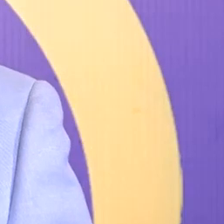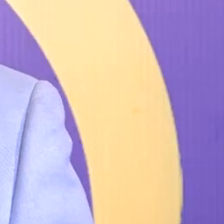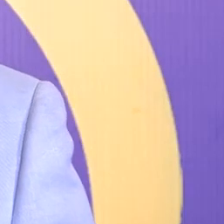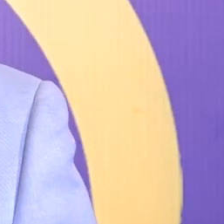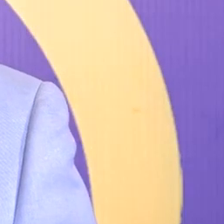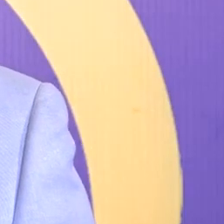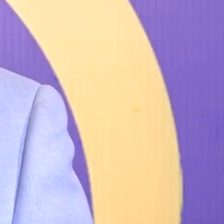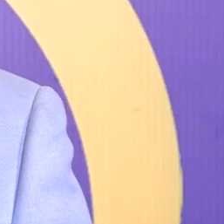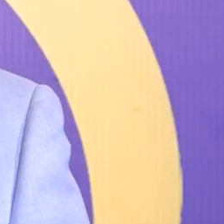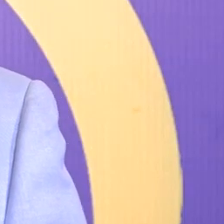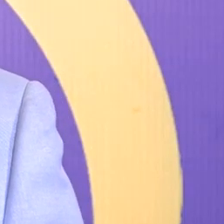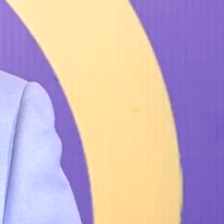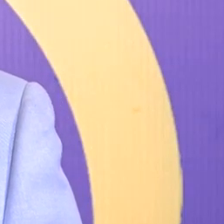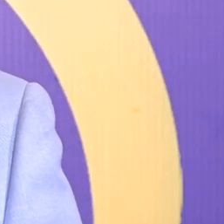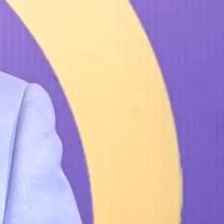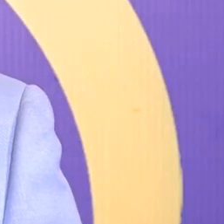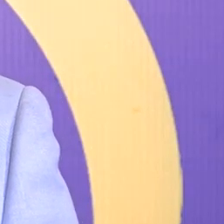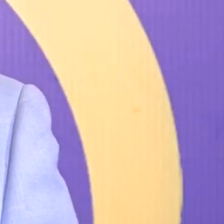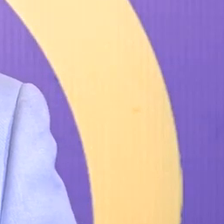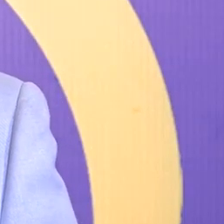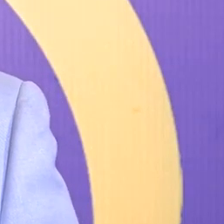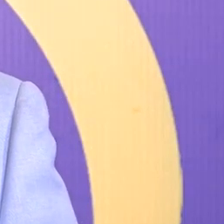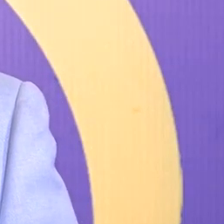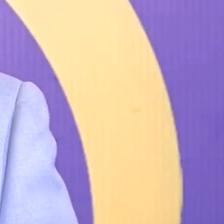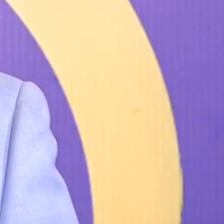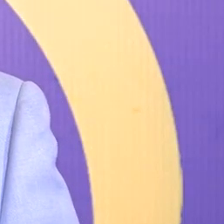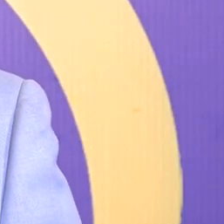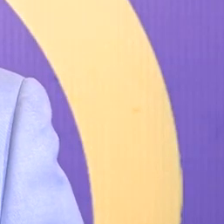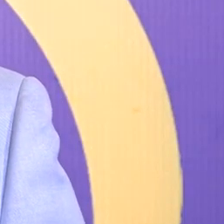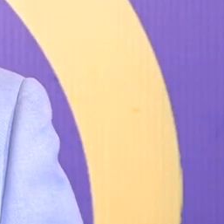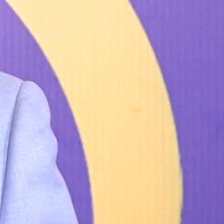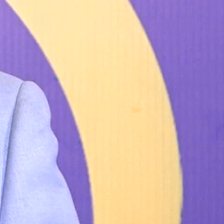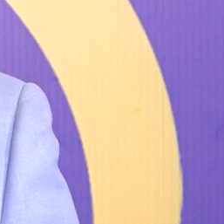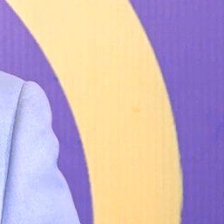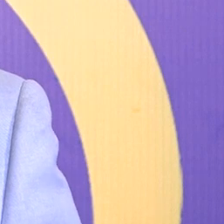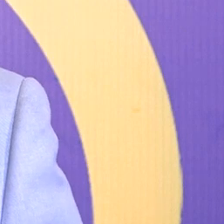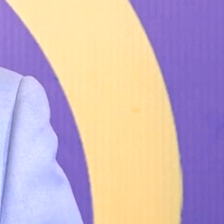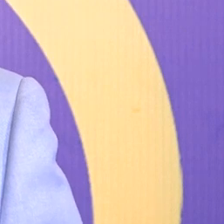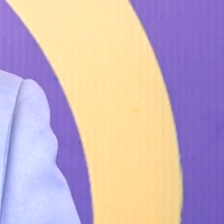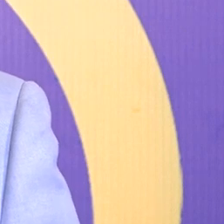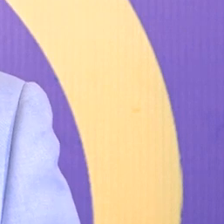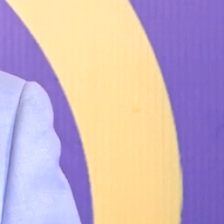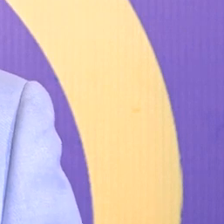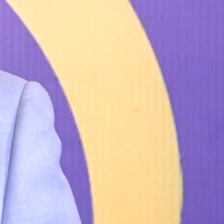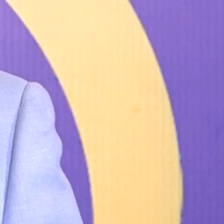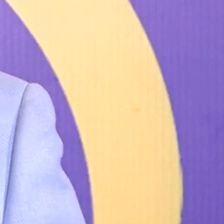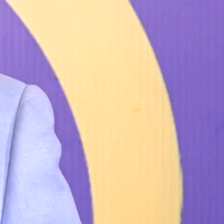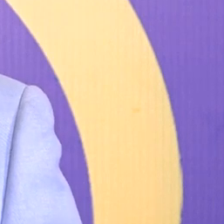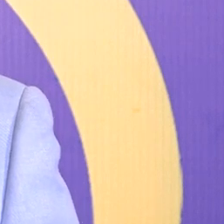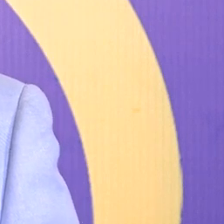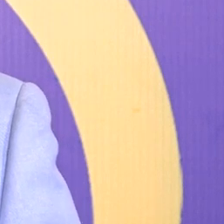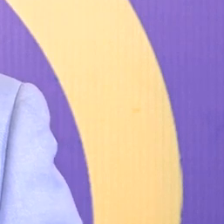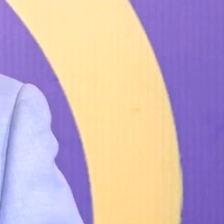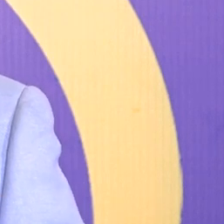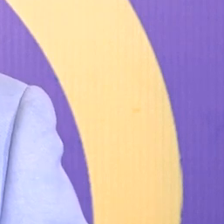မြမလူအဖွဲ့အစည်းကမတန်ဆွမ်းတွေပေါ်မှာဘယ်လောက်အလေးထားလဲဘယ်လိုမျိုးဆက်ဆံနေလဲမတန်ဆွမ်းတွေရဲ့လိုအပ်ချက်ကဘာလဲမြမလူအဖွဲ့အစည်းကရောမတန်ဆွမ်း